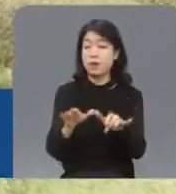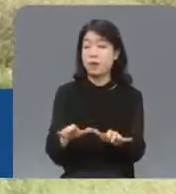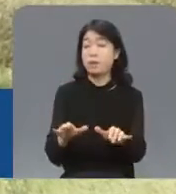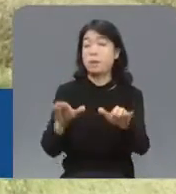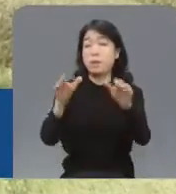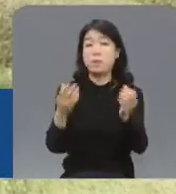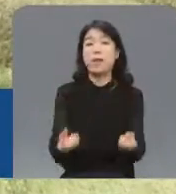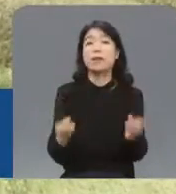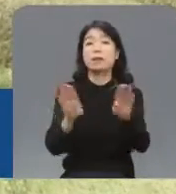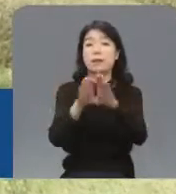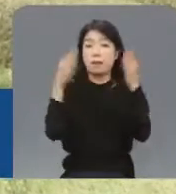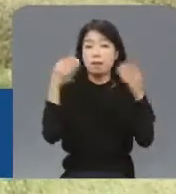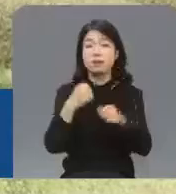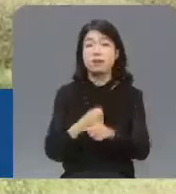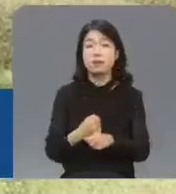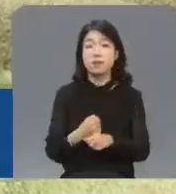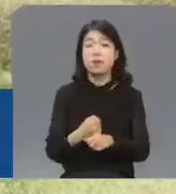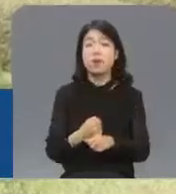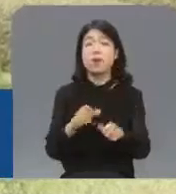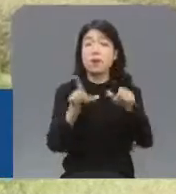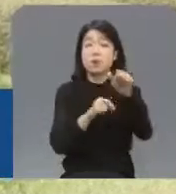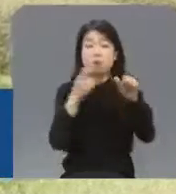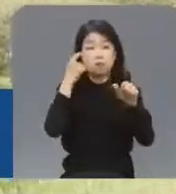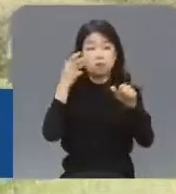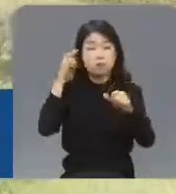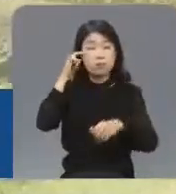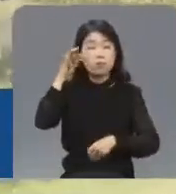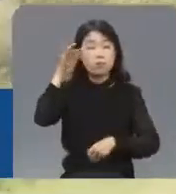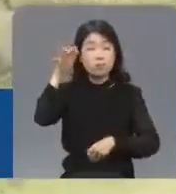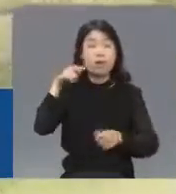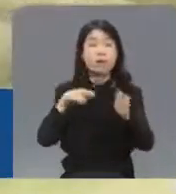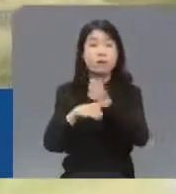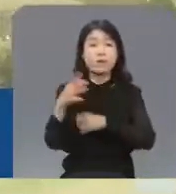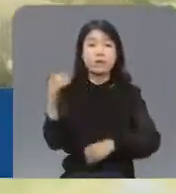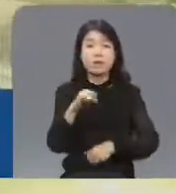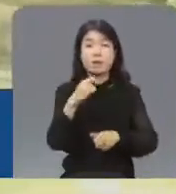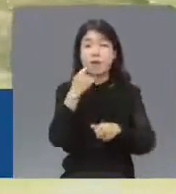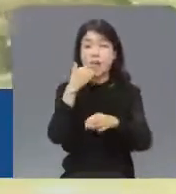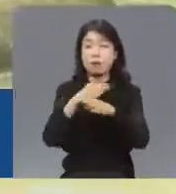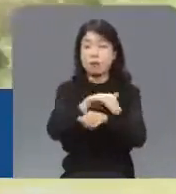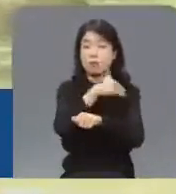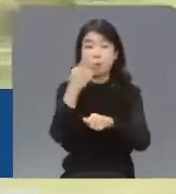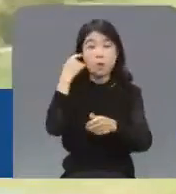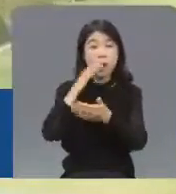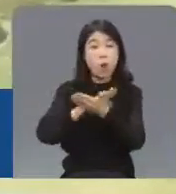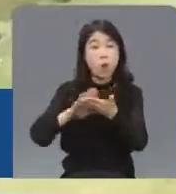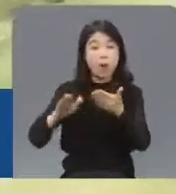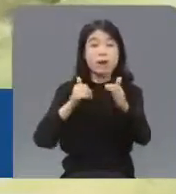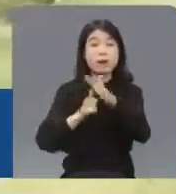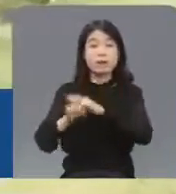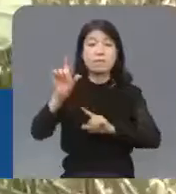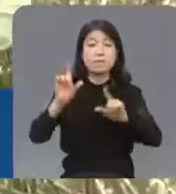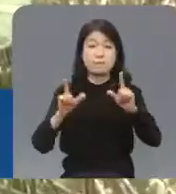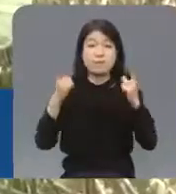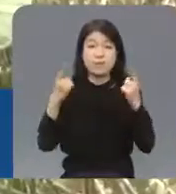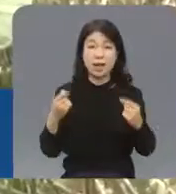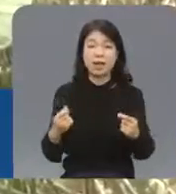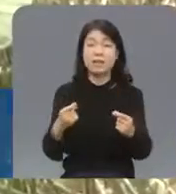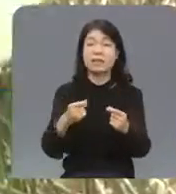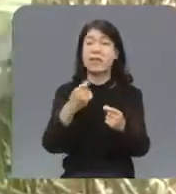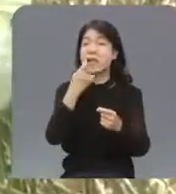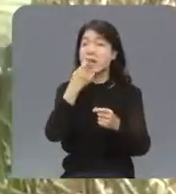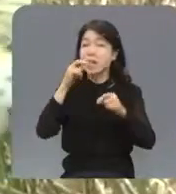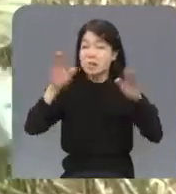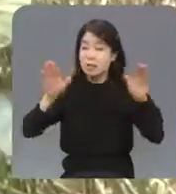열었습니다. 함평구는 5월 영령들을 추모하는 뜻으로 민주묘지에서 평화를 상징하는 함평의 흰나비